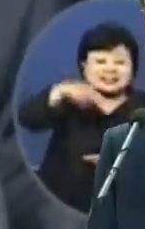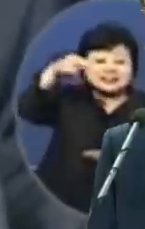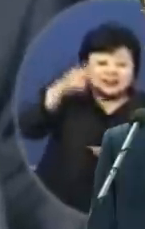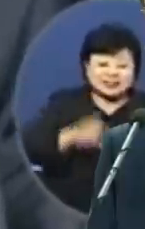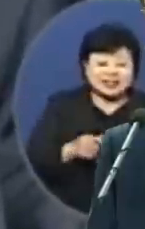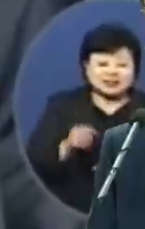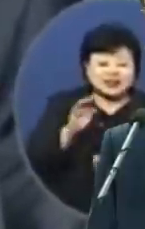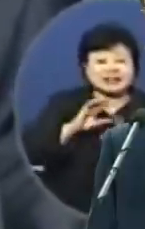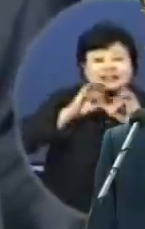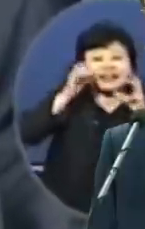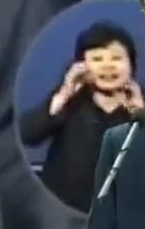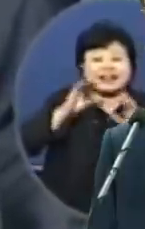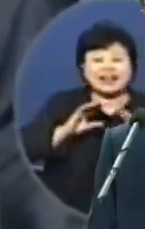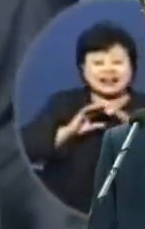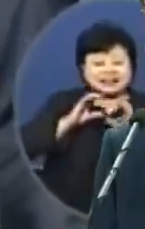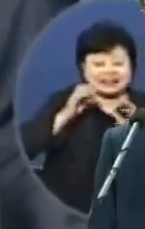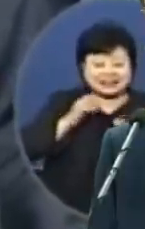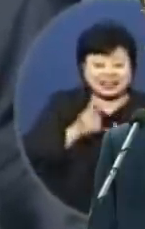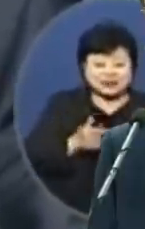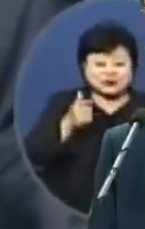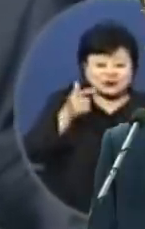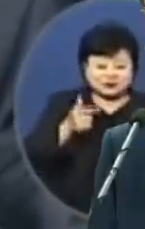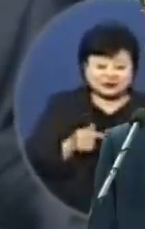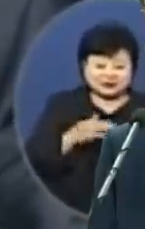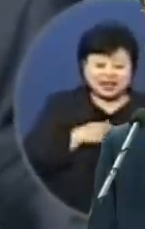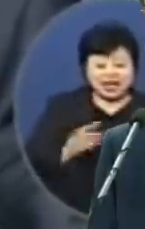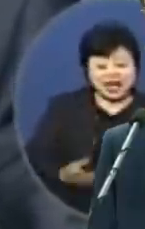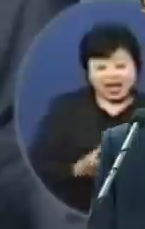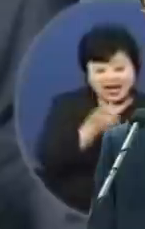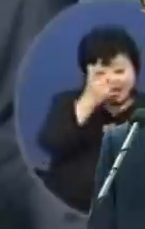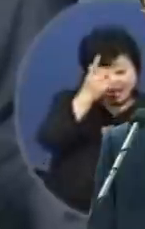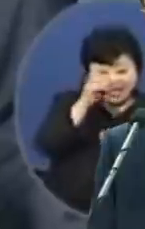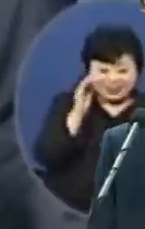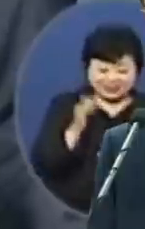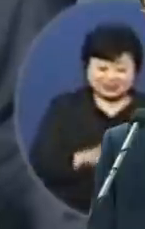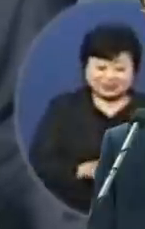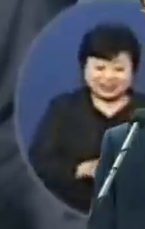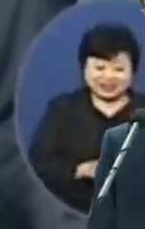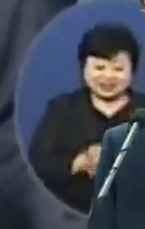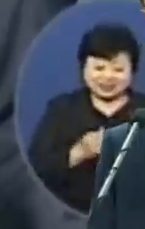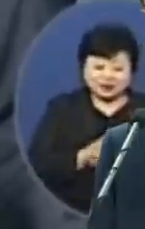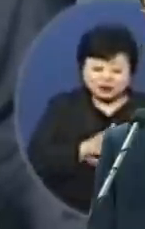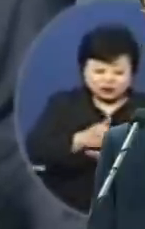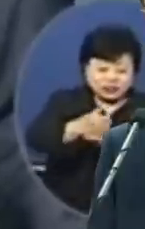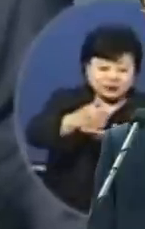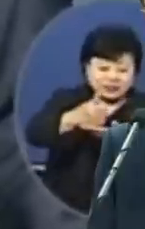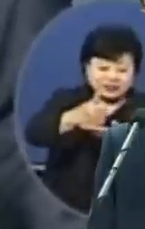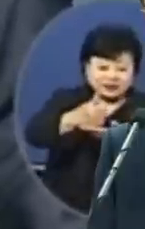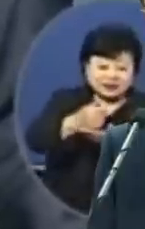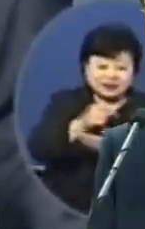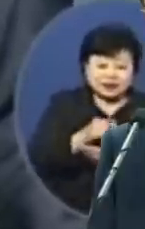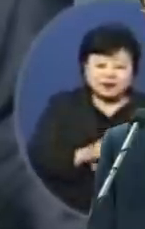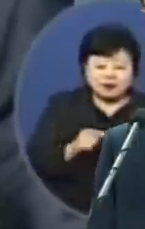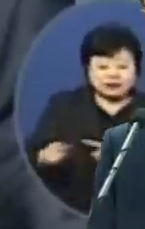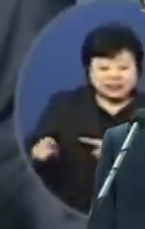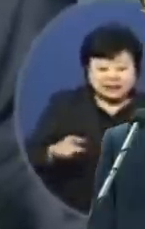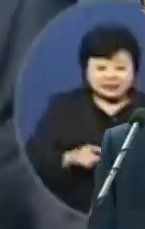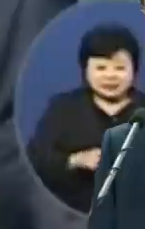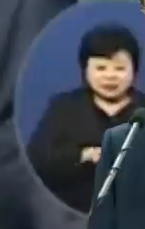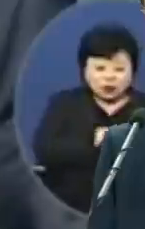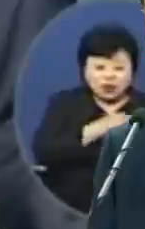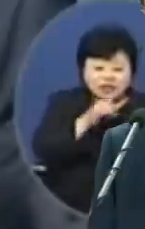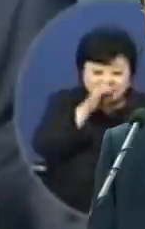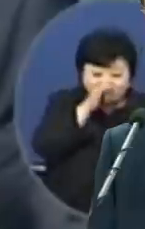예수 천당 내 천당, 예수님과 내가 하나가 되어 사는 것입니다. 그렇기 때문에 주님이 만물을 다스리는 주권을